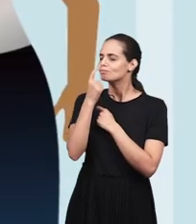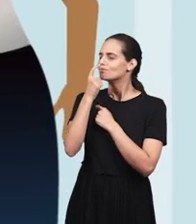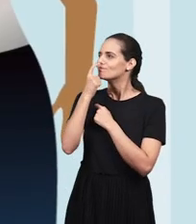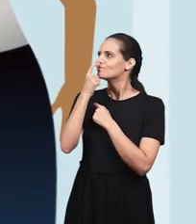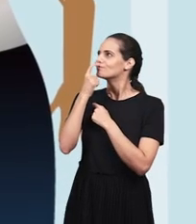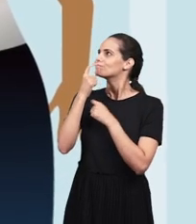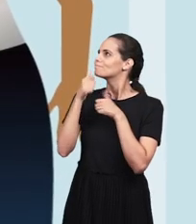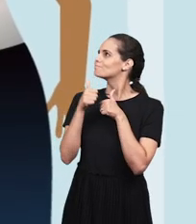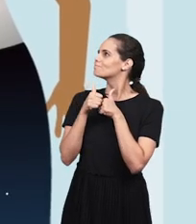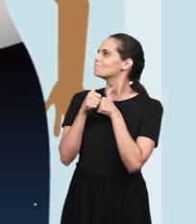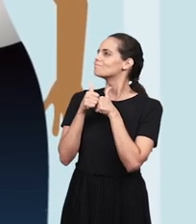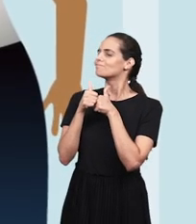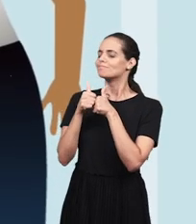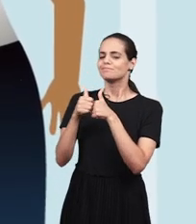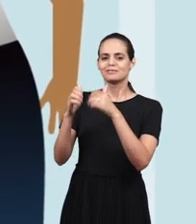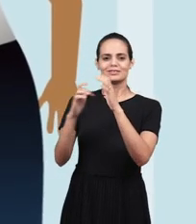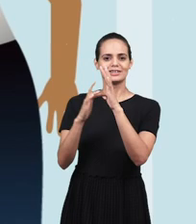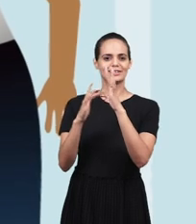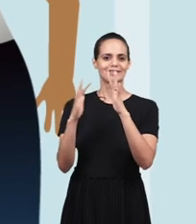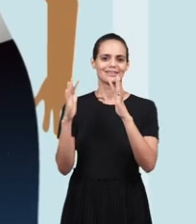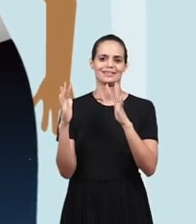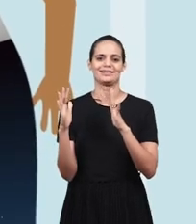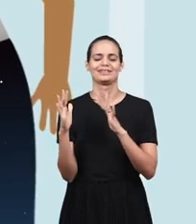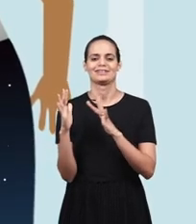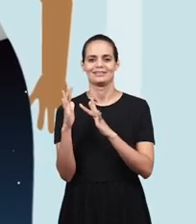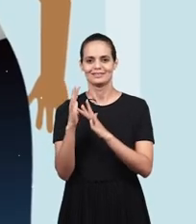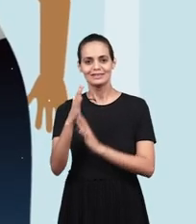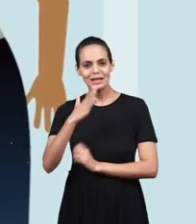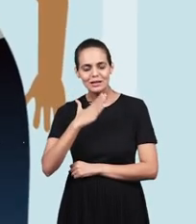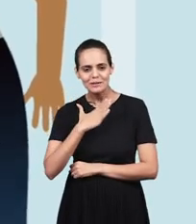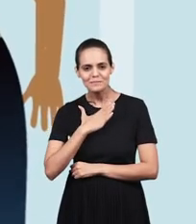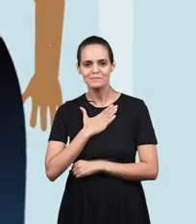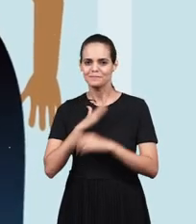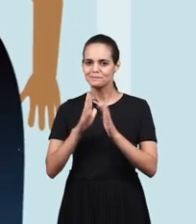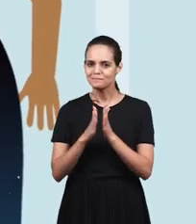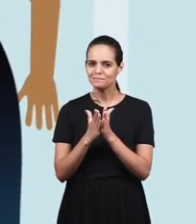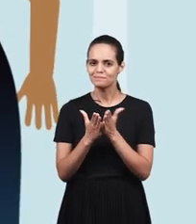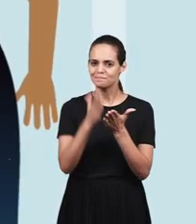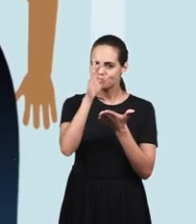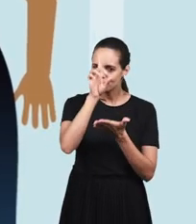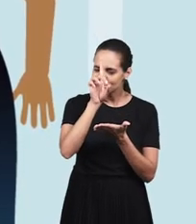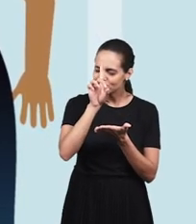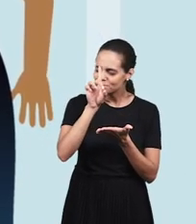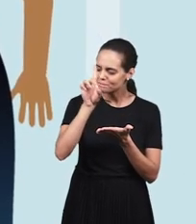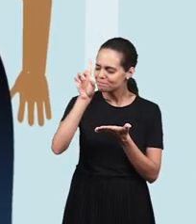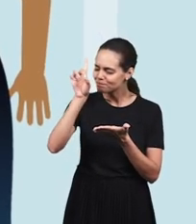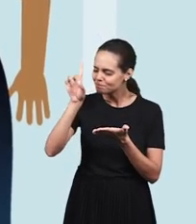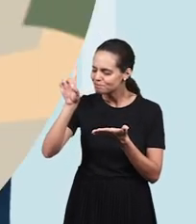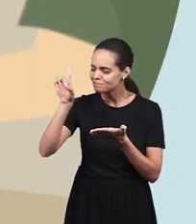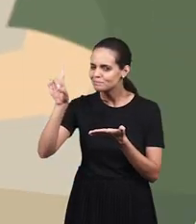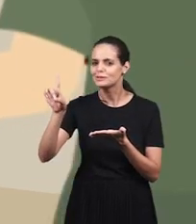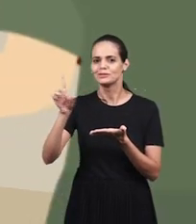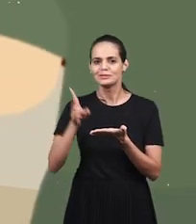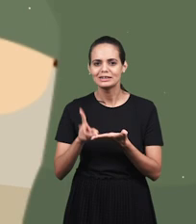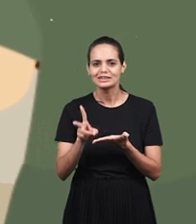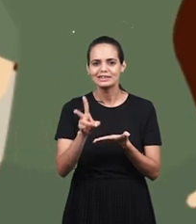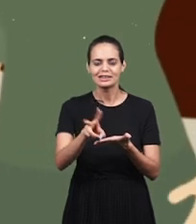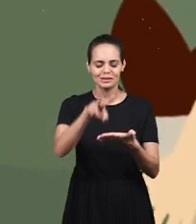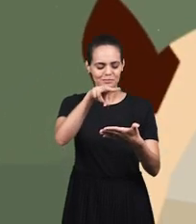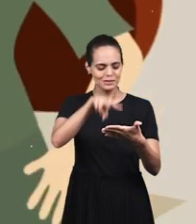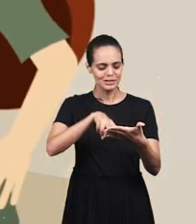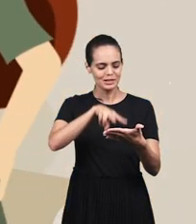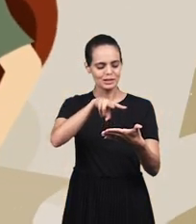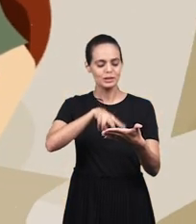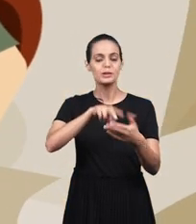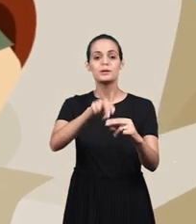para aqueles que de Jesus estão perto. A minha Bíblia vou